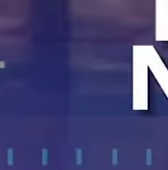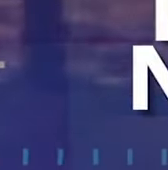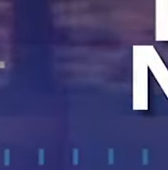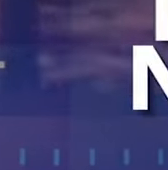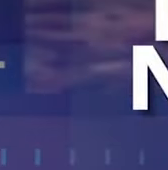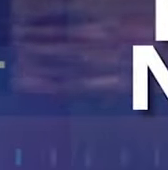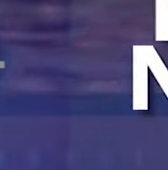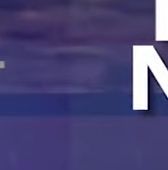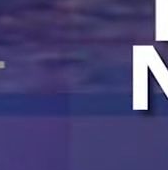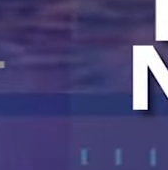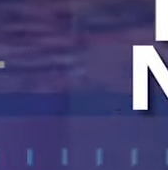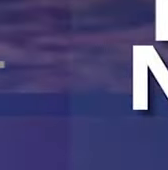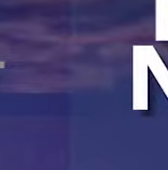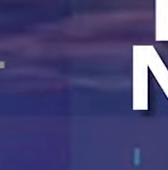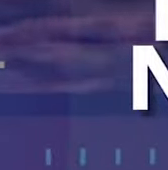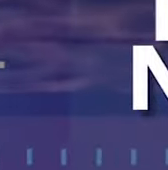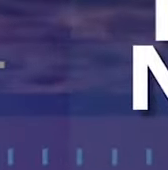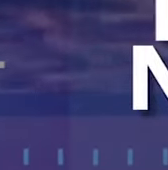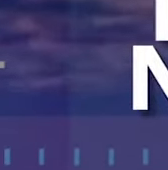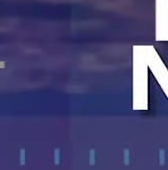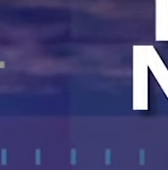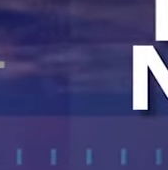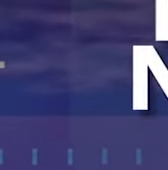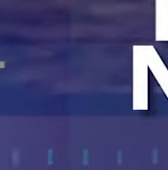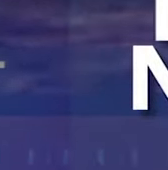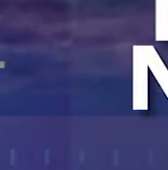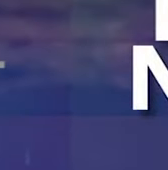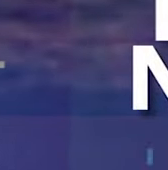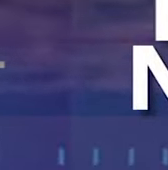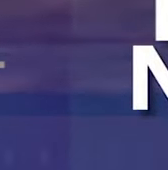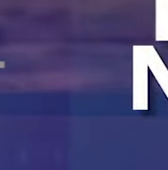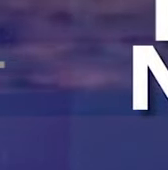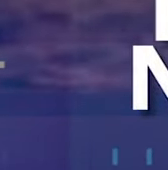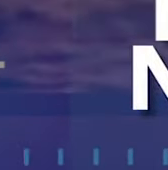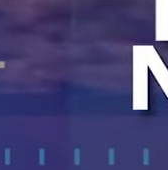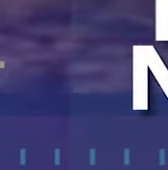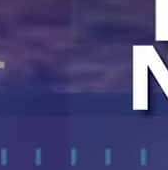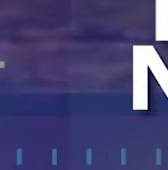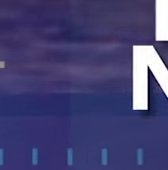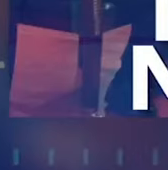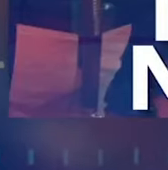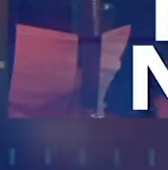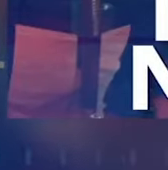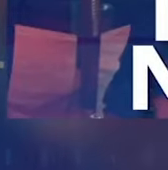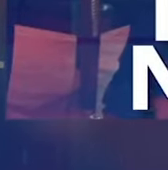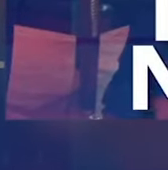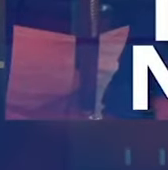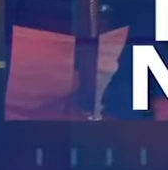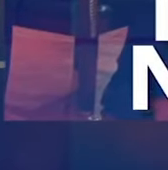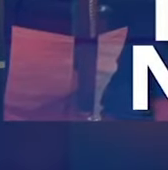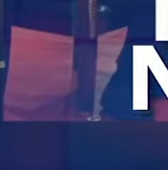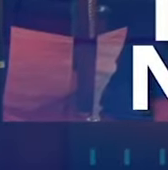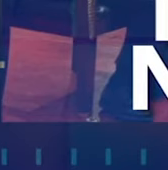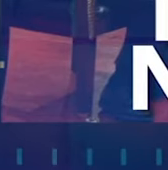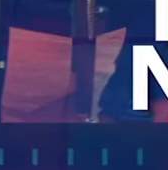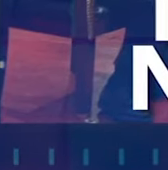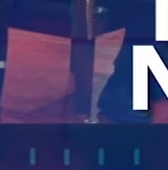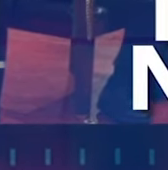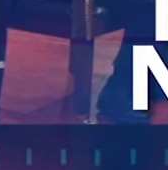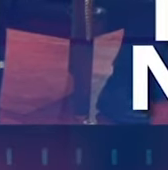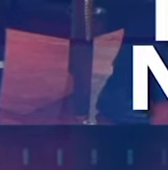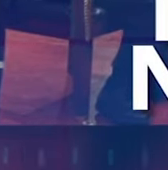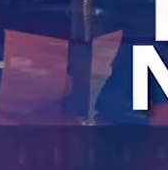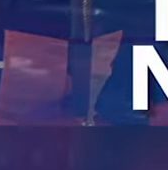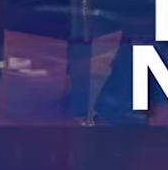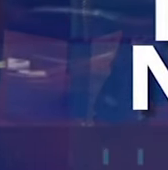saksihan ngayong gabi. Kasunod ng panunutok ng laser ng China Coast Guard sa barko ng Pilipinas, Chinese Ambassador to the Philippines